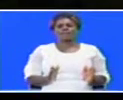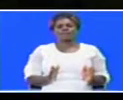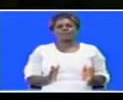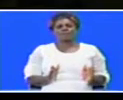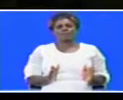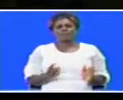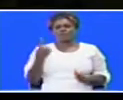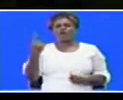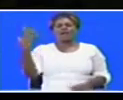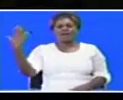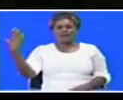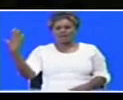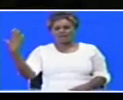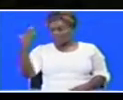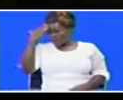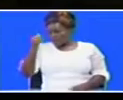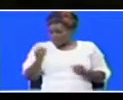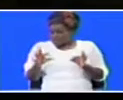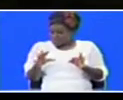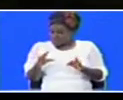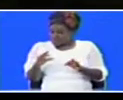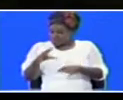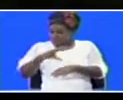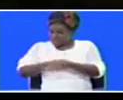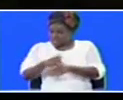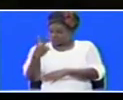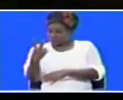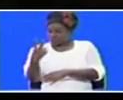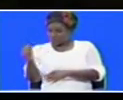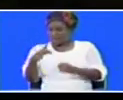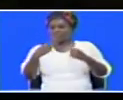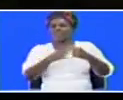japo kwa mkono mmoja, kwani iwapo atashikilia kwa mikono miwili tarehe 8 Agosti